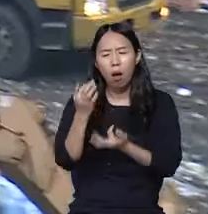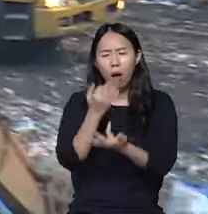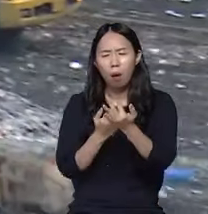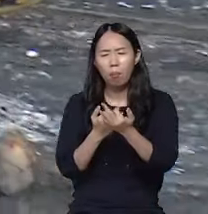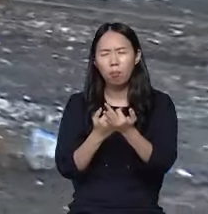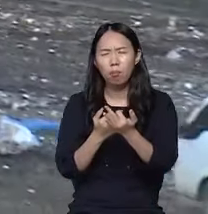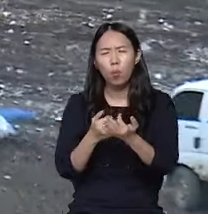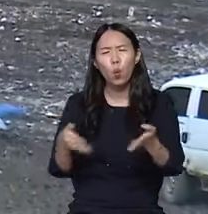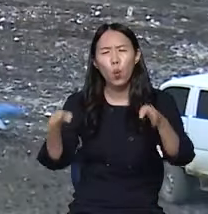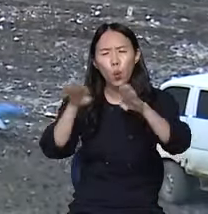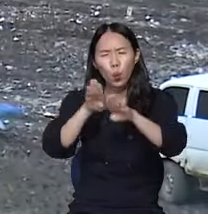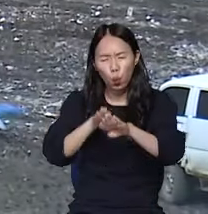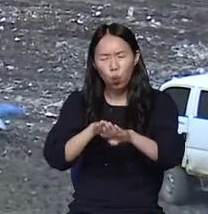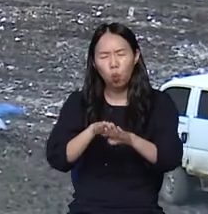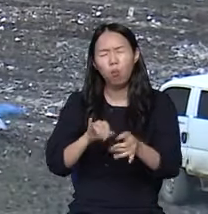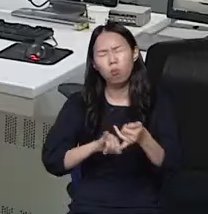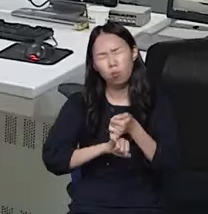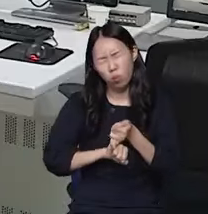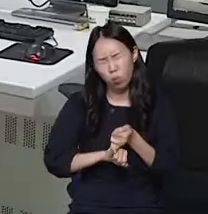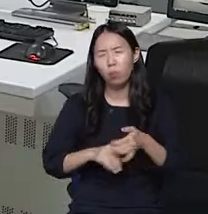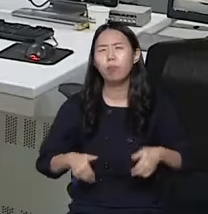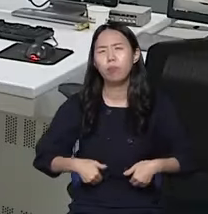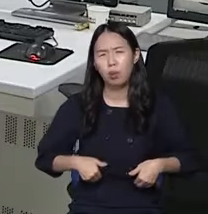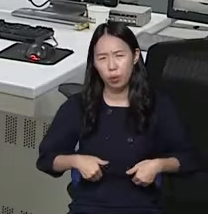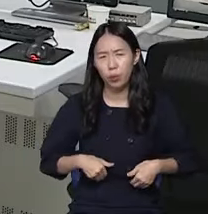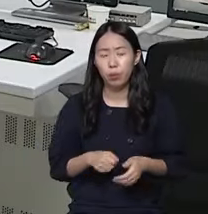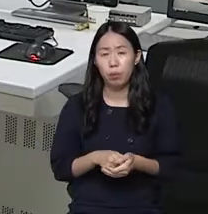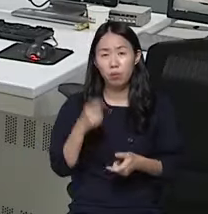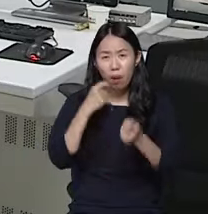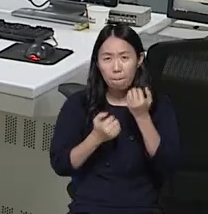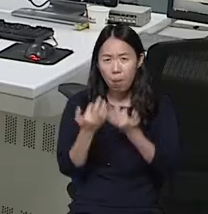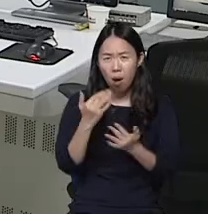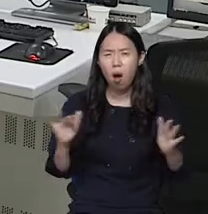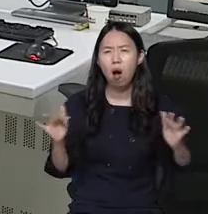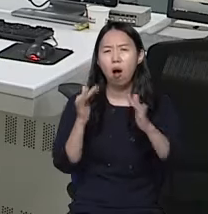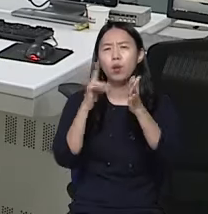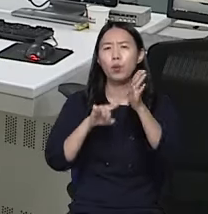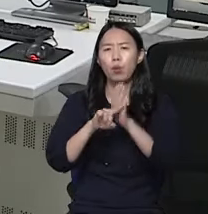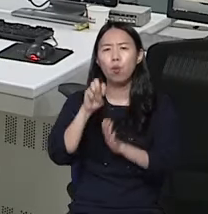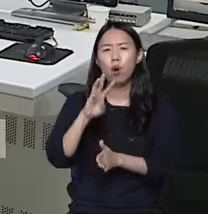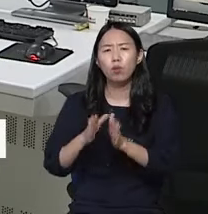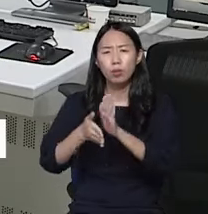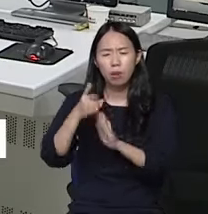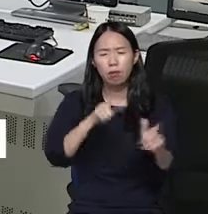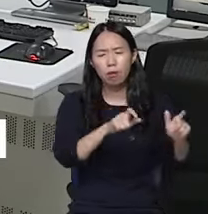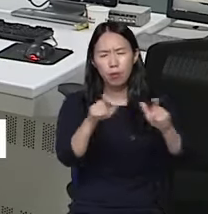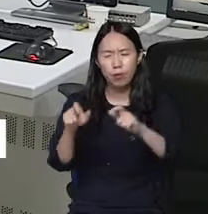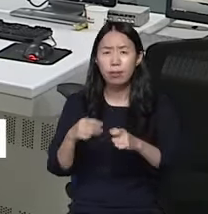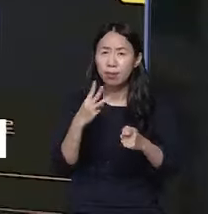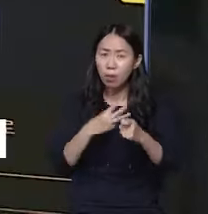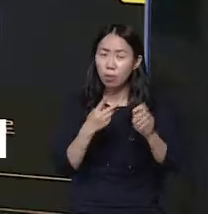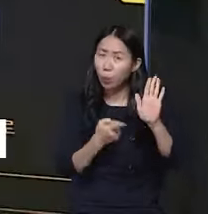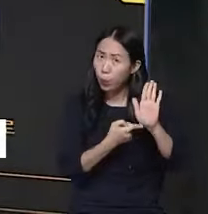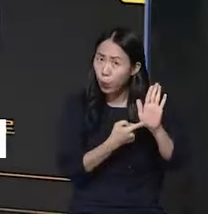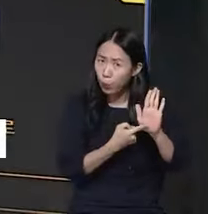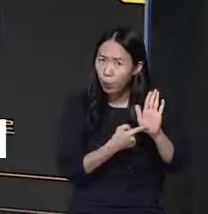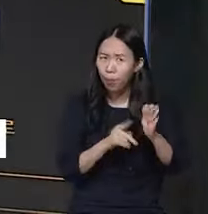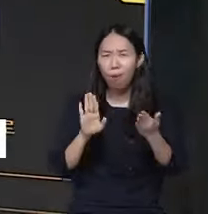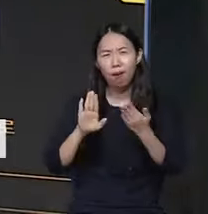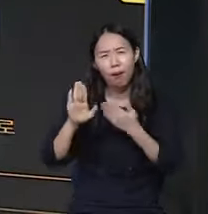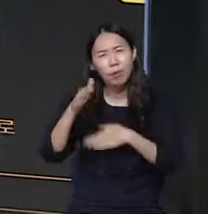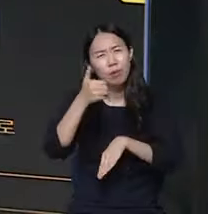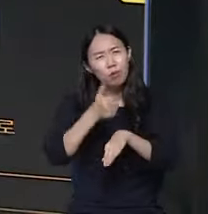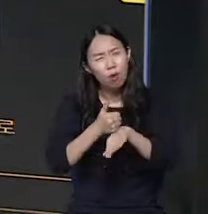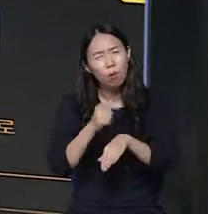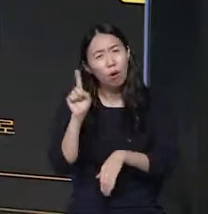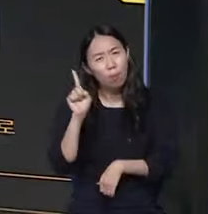선정은 더 이상 미룰 수 없는 상황입니다. 자원회수시설 건립을 위한 광주시와 자치구의 세 번째 공모가 어떤